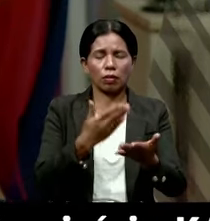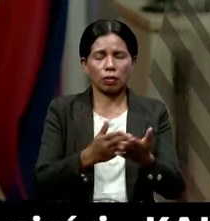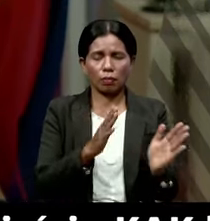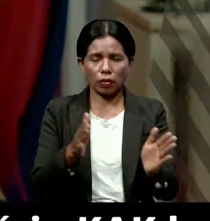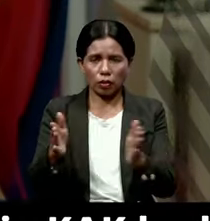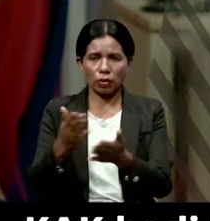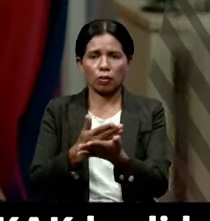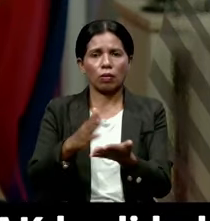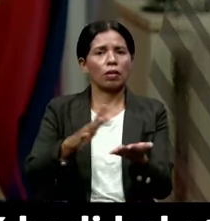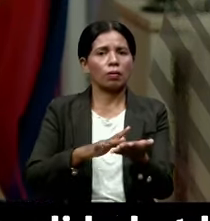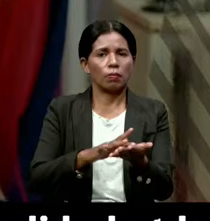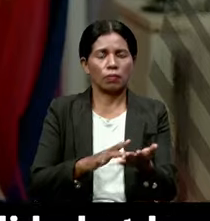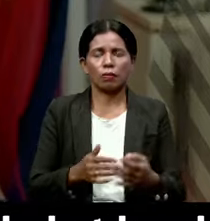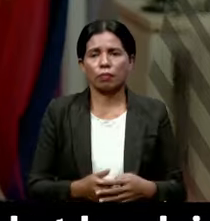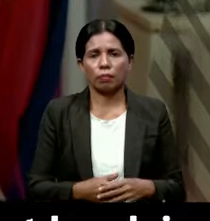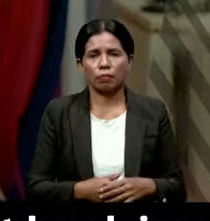Morocco.